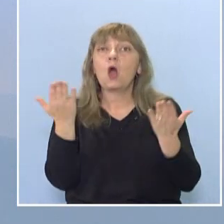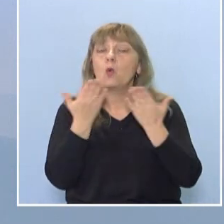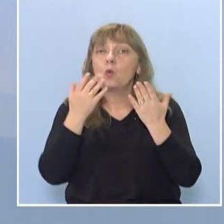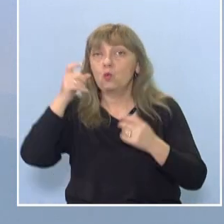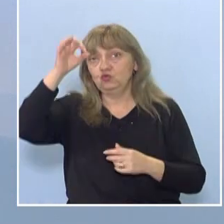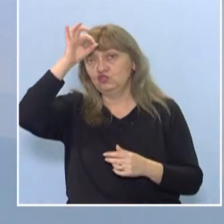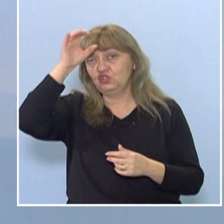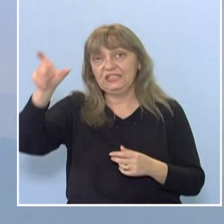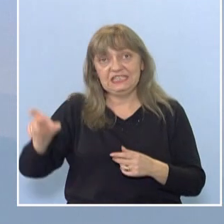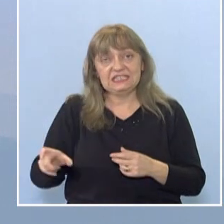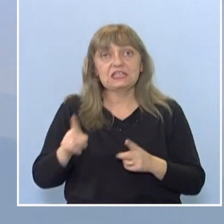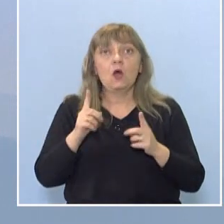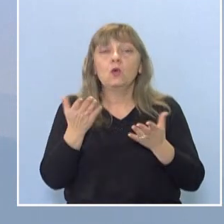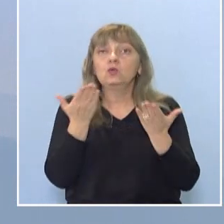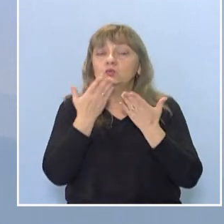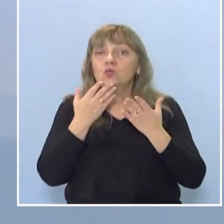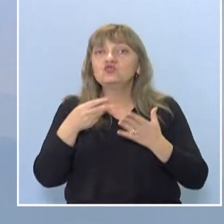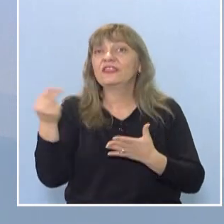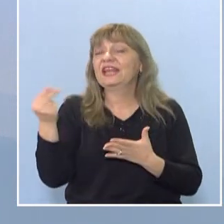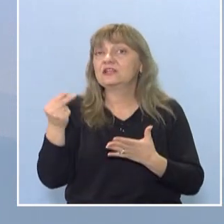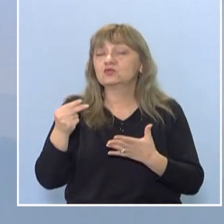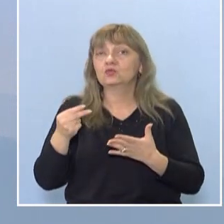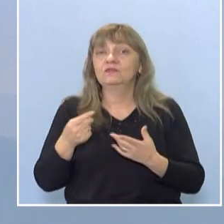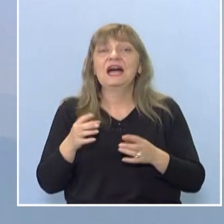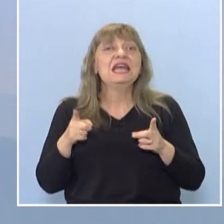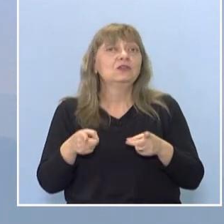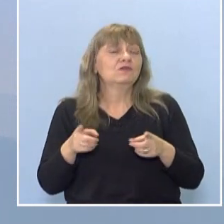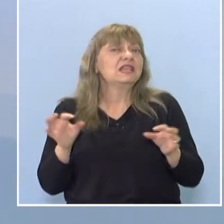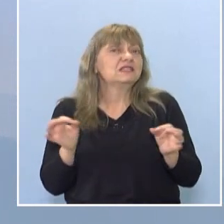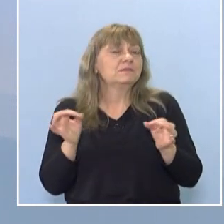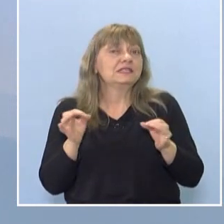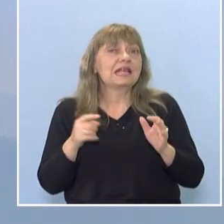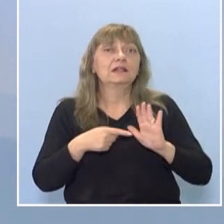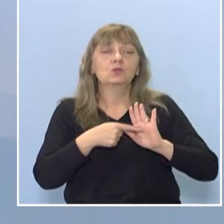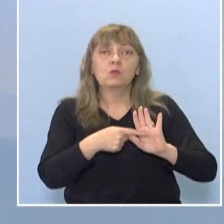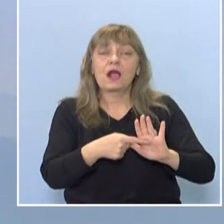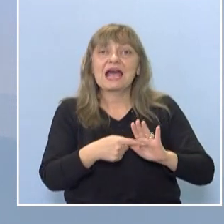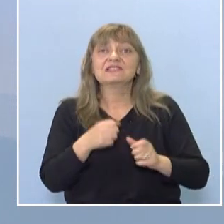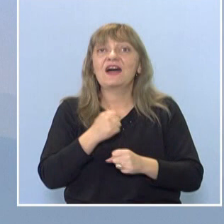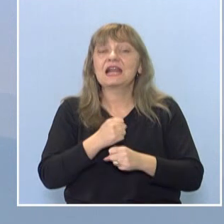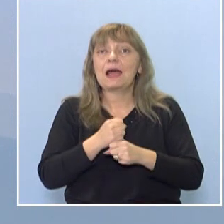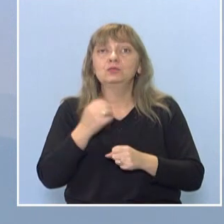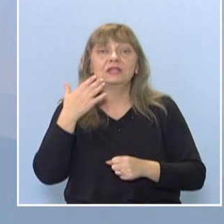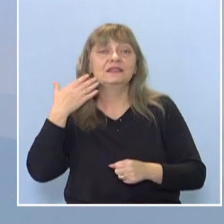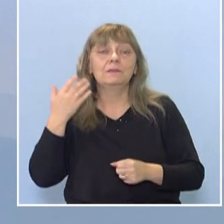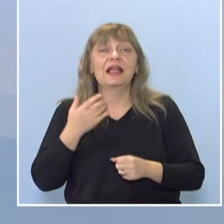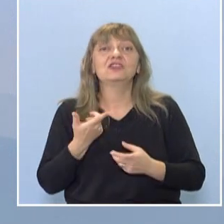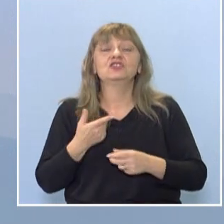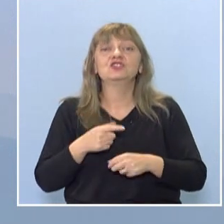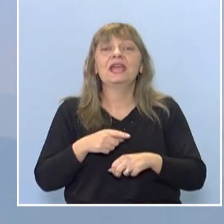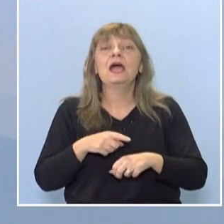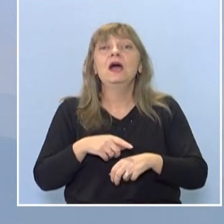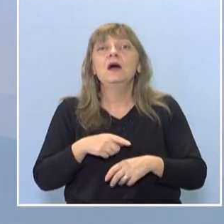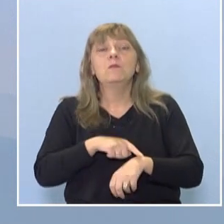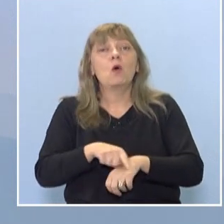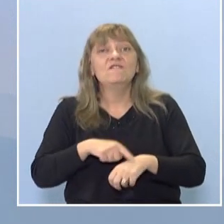изучават изобразително изкуство. Експозицията е по-специална, защото показва работата на младежите по време на пленер в